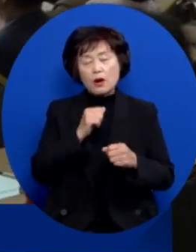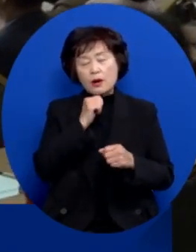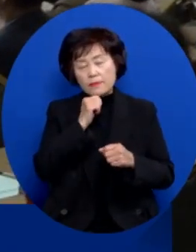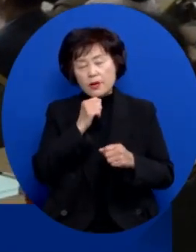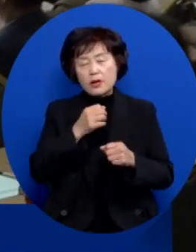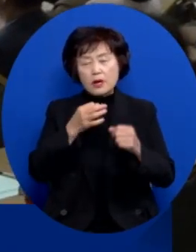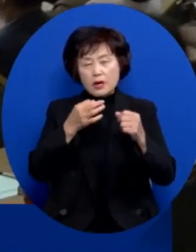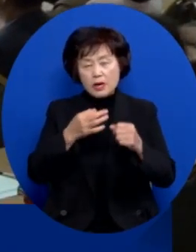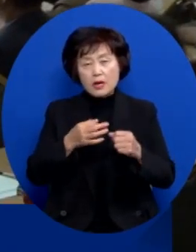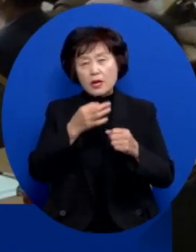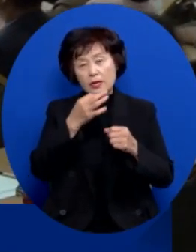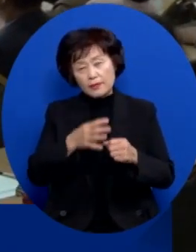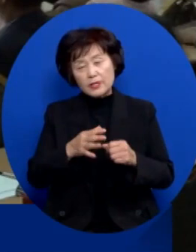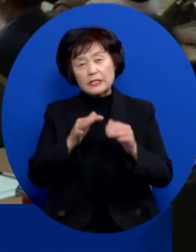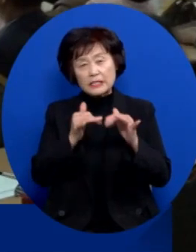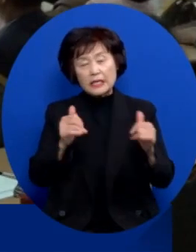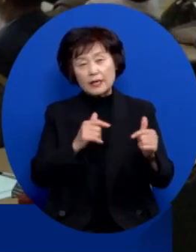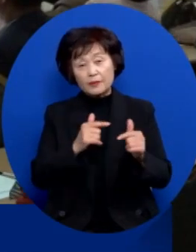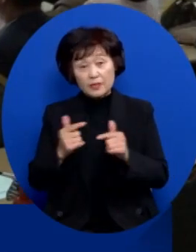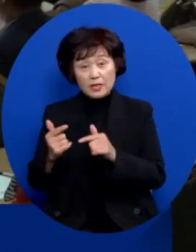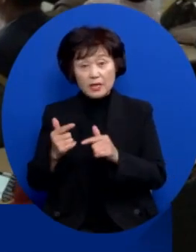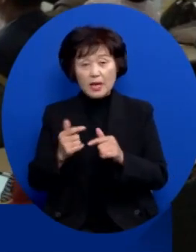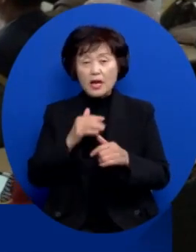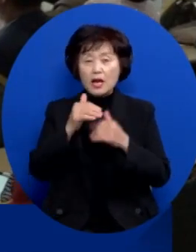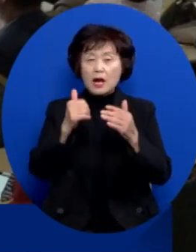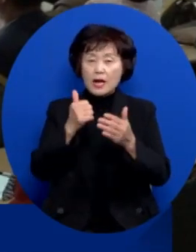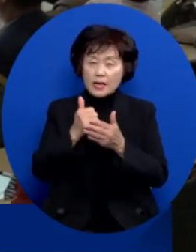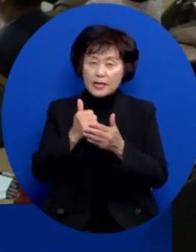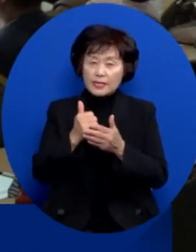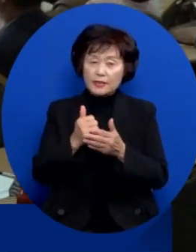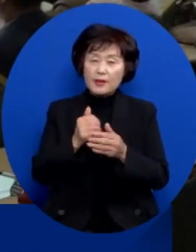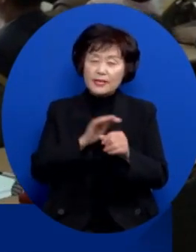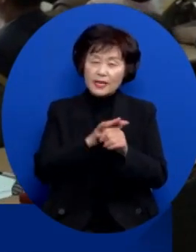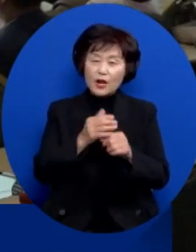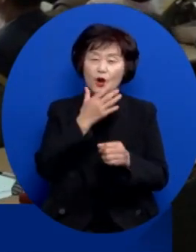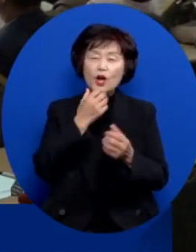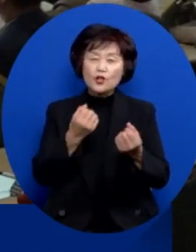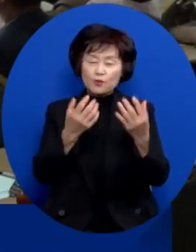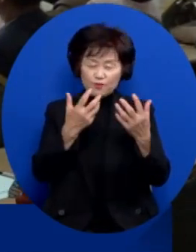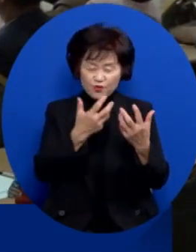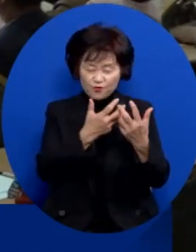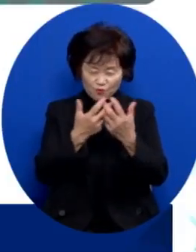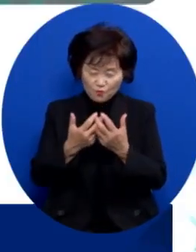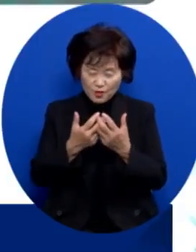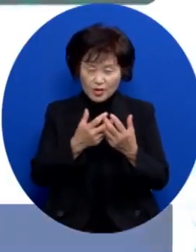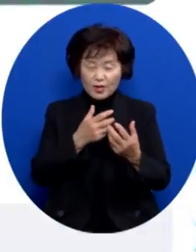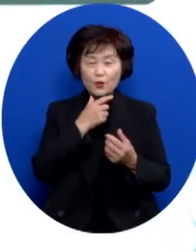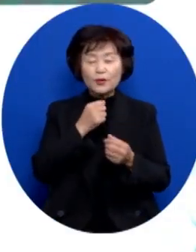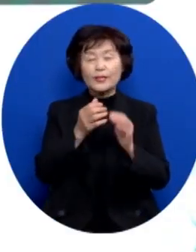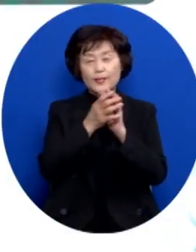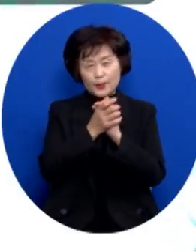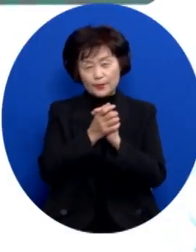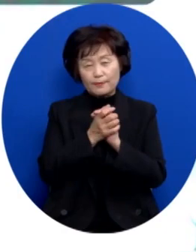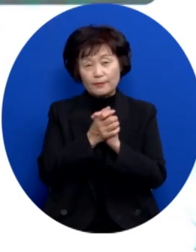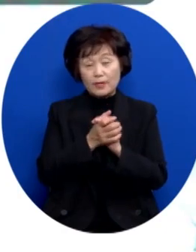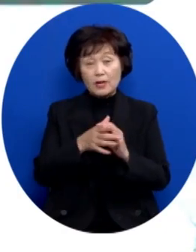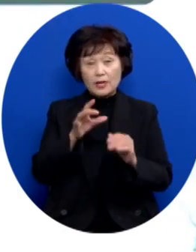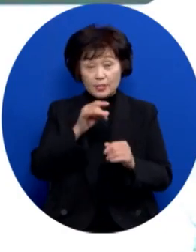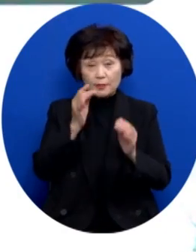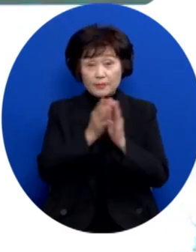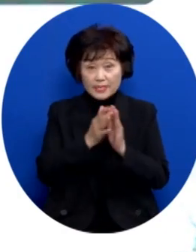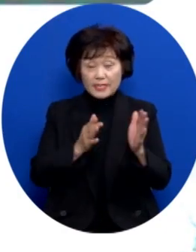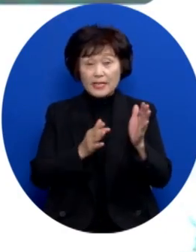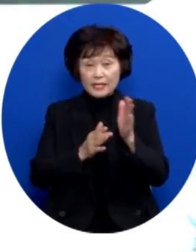노숙자님들을 위해서도 하나님께서 그런 사랑과 축복이 좀 넘쳐나실 수 있기를 기도하고. 처음 시작한